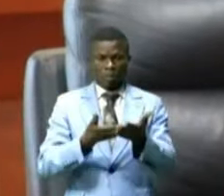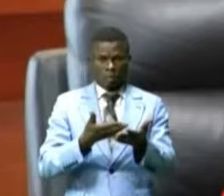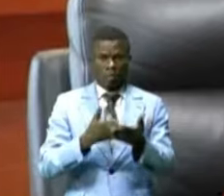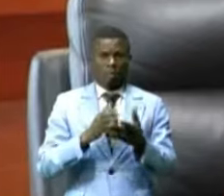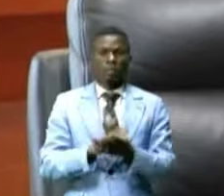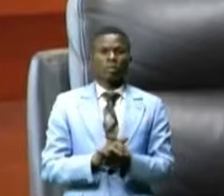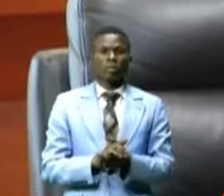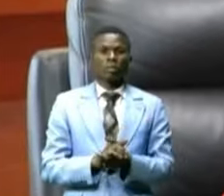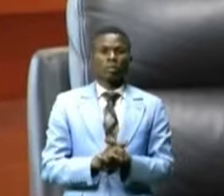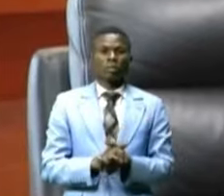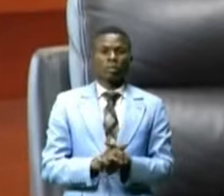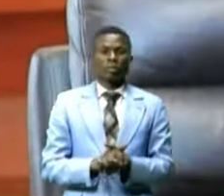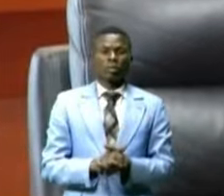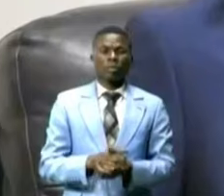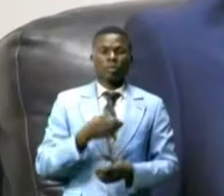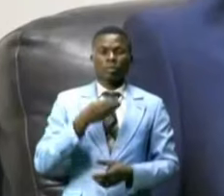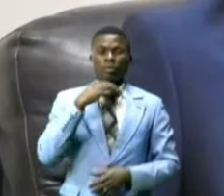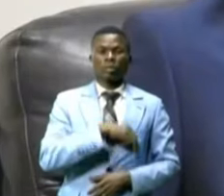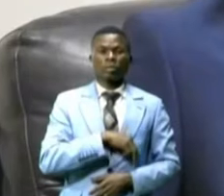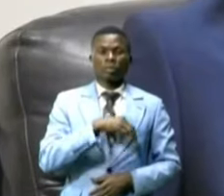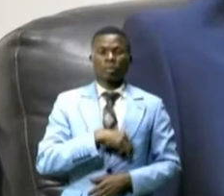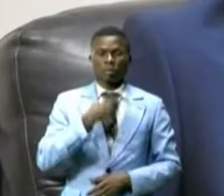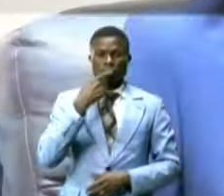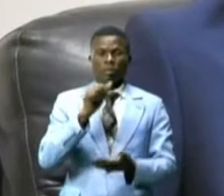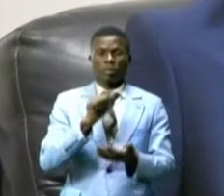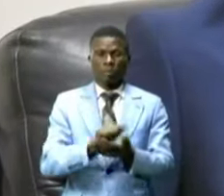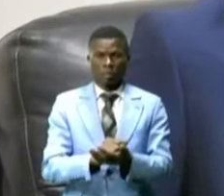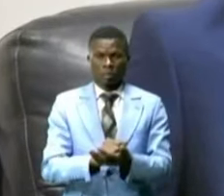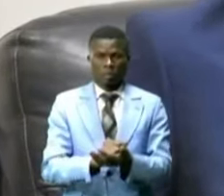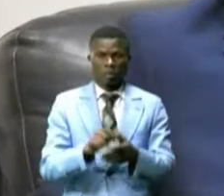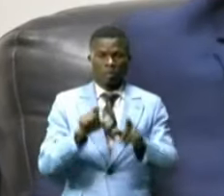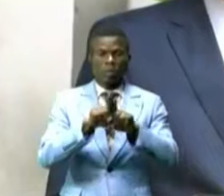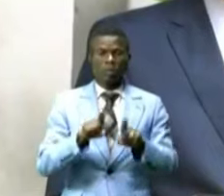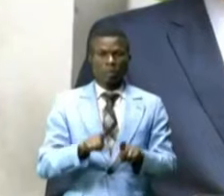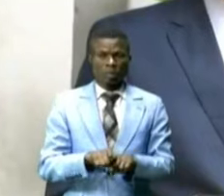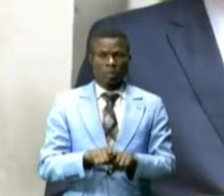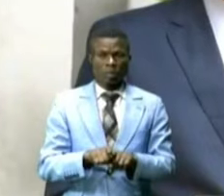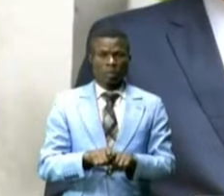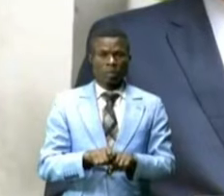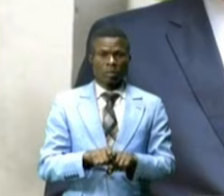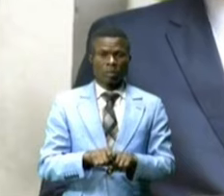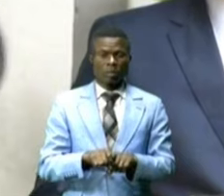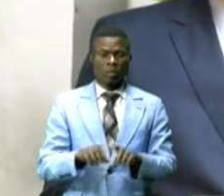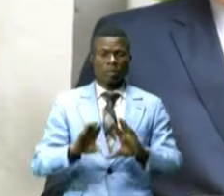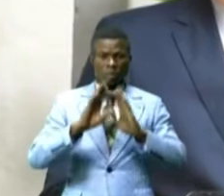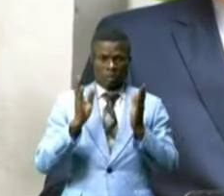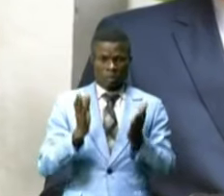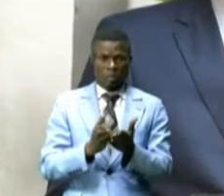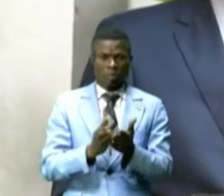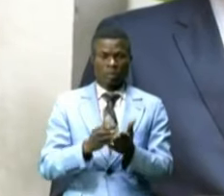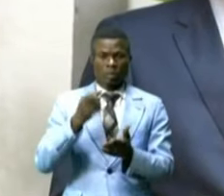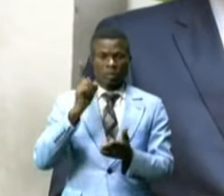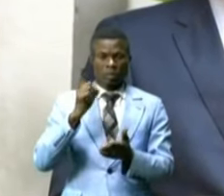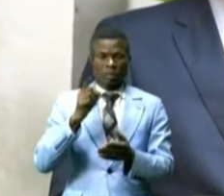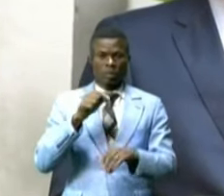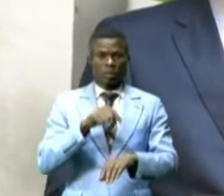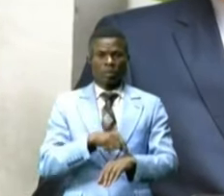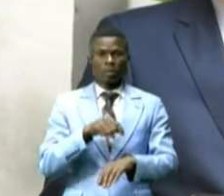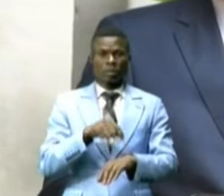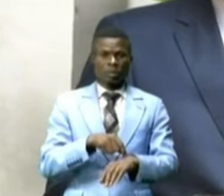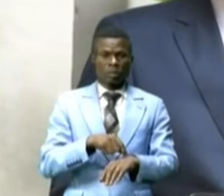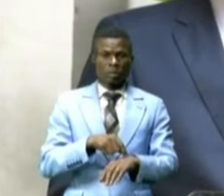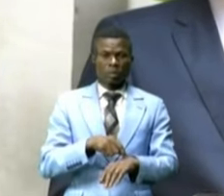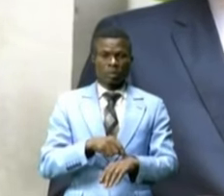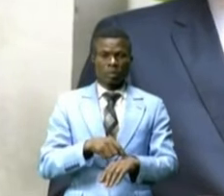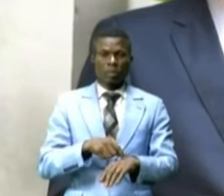courtoisie pour parler de la mission, les résultats de la mission, mais c'est surtout les premiers pas entre